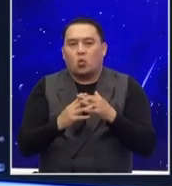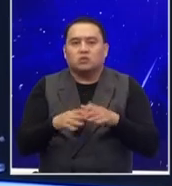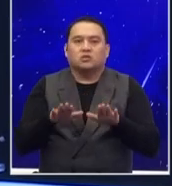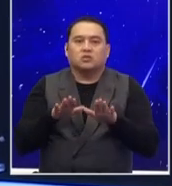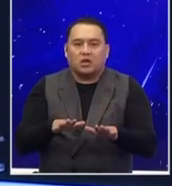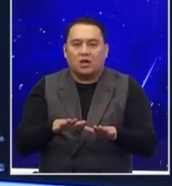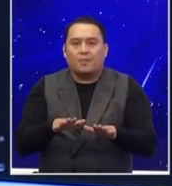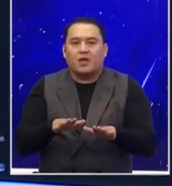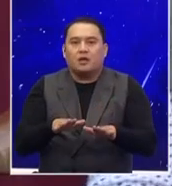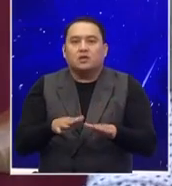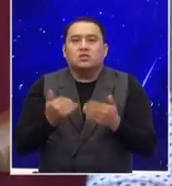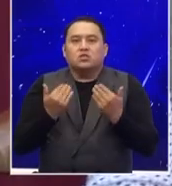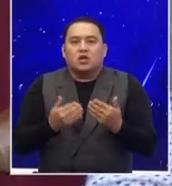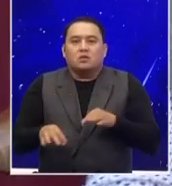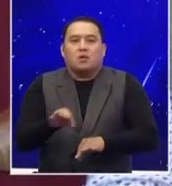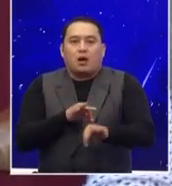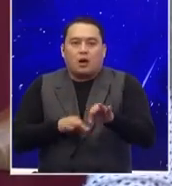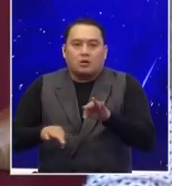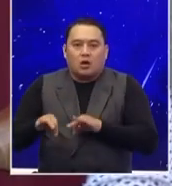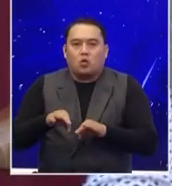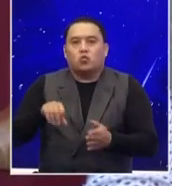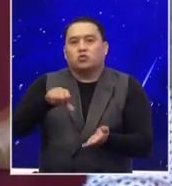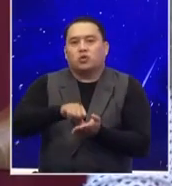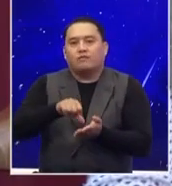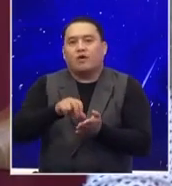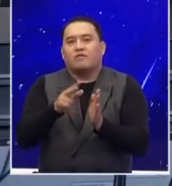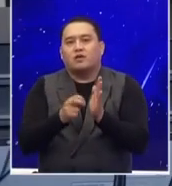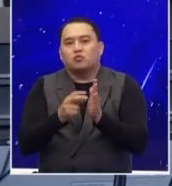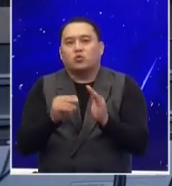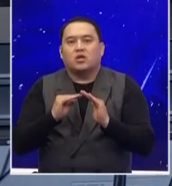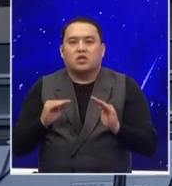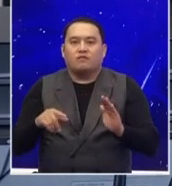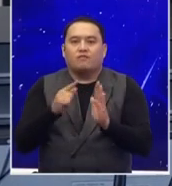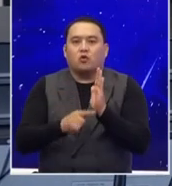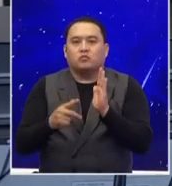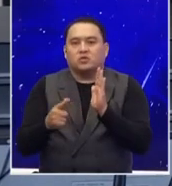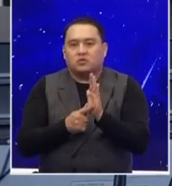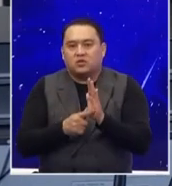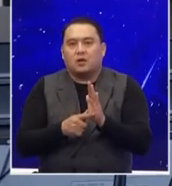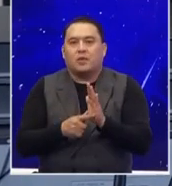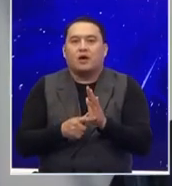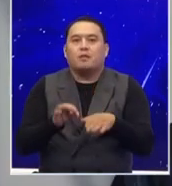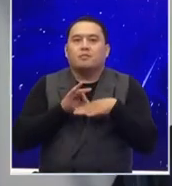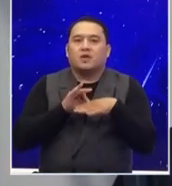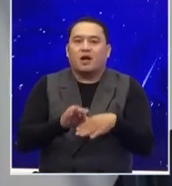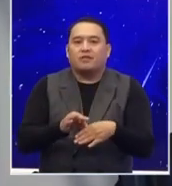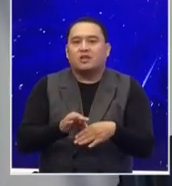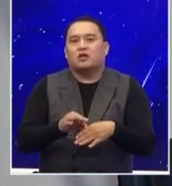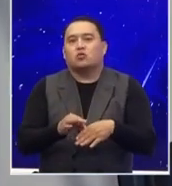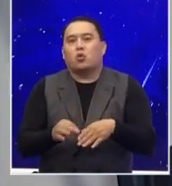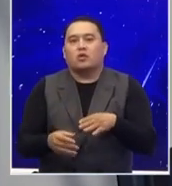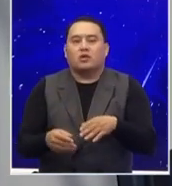сельской местности. На данный момент в проекте уже приняло участие более 800 школьников и 87 волонтеров.